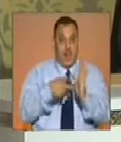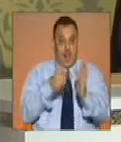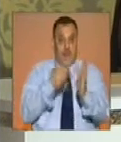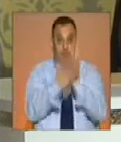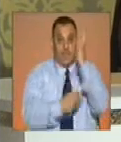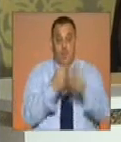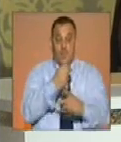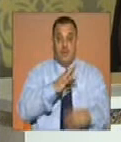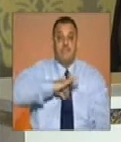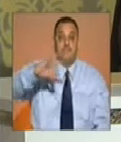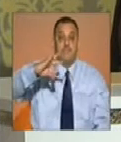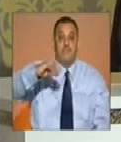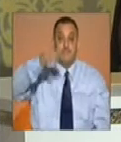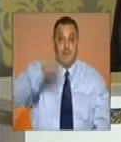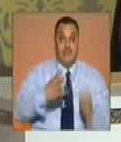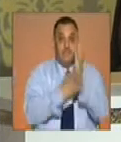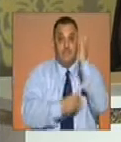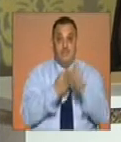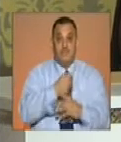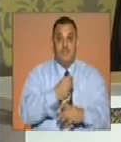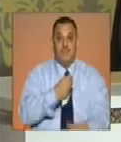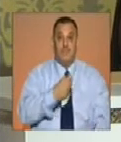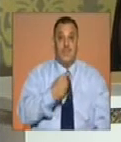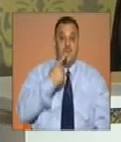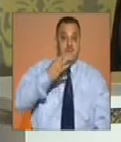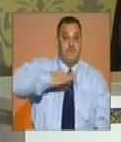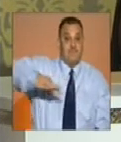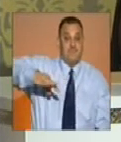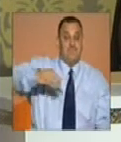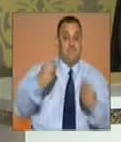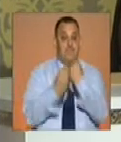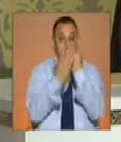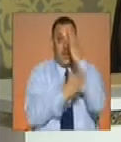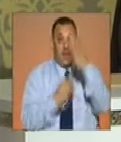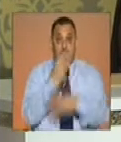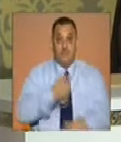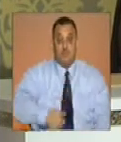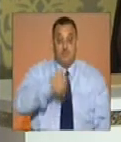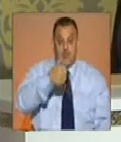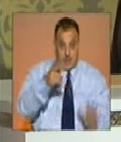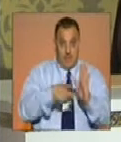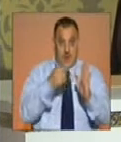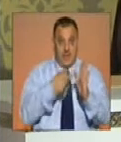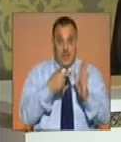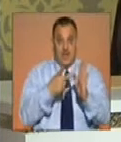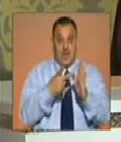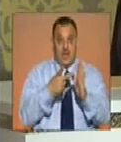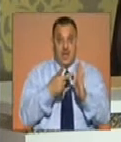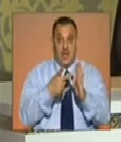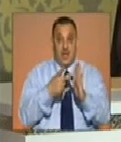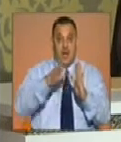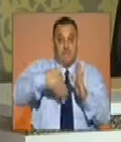أتوضأ والسنجي مرة ثانية، أو كيف غسل يدي والوجه واليدين والأبطال؟